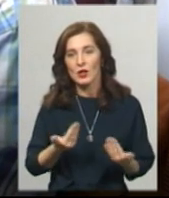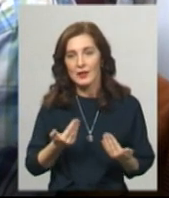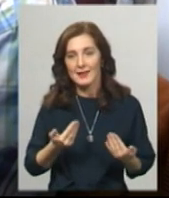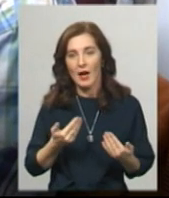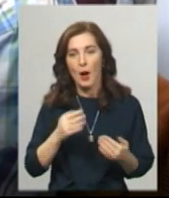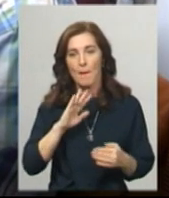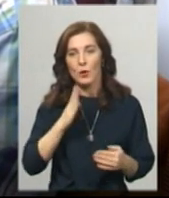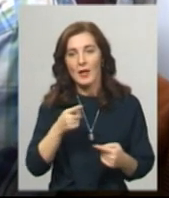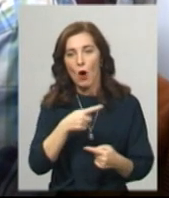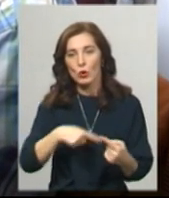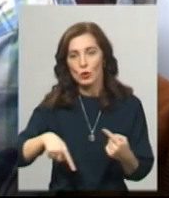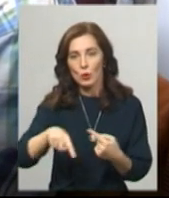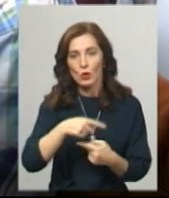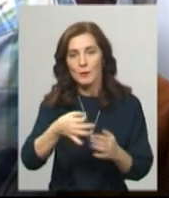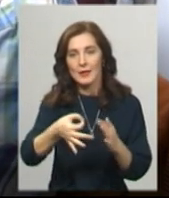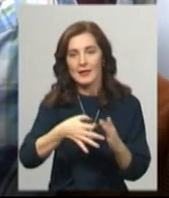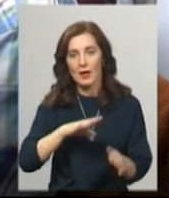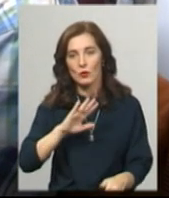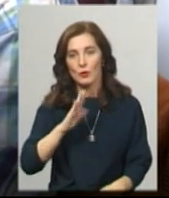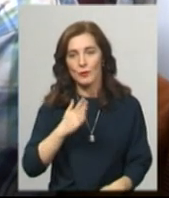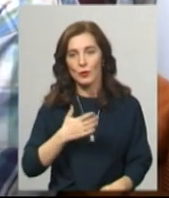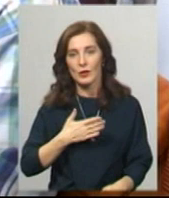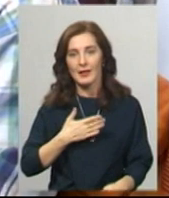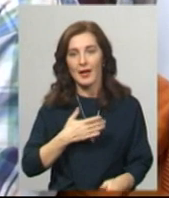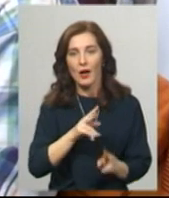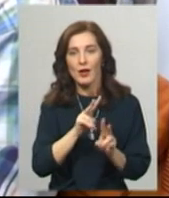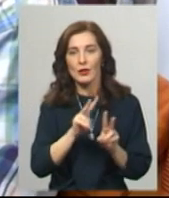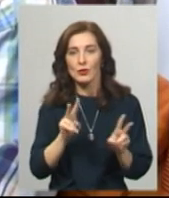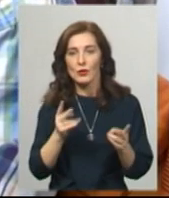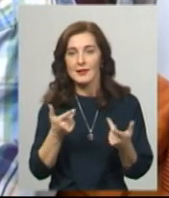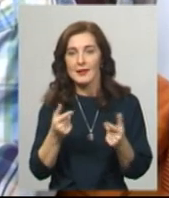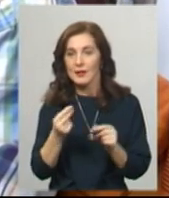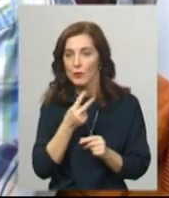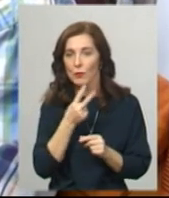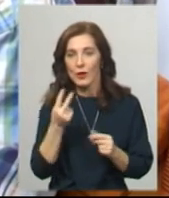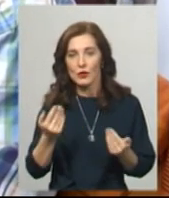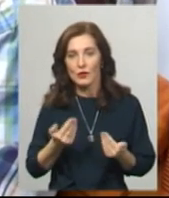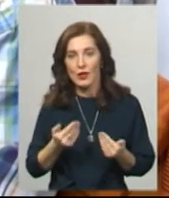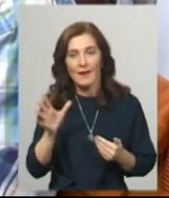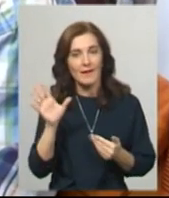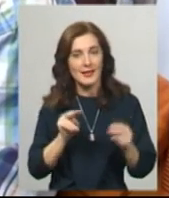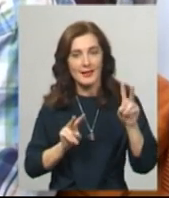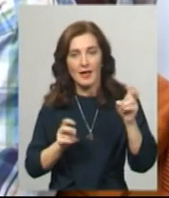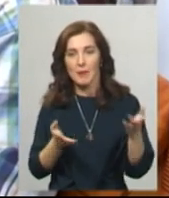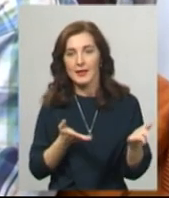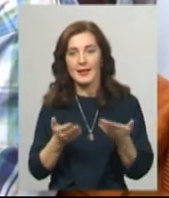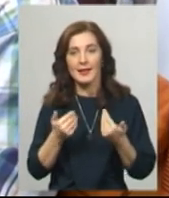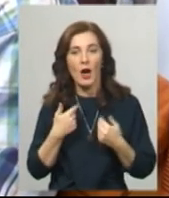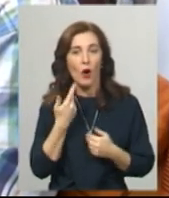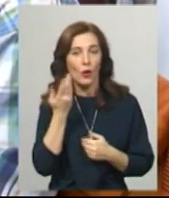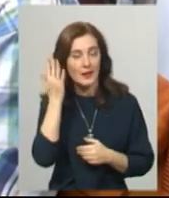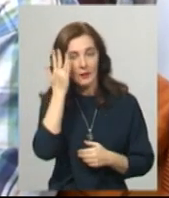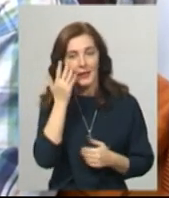оточення, підказує мої десь побачення в житті. Всі теми, які я колись